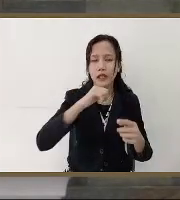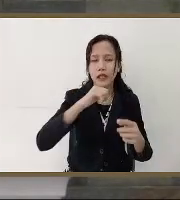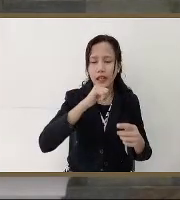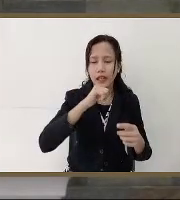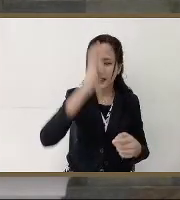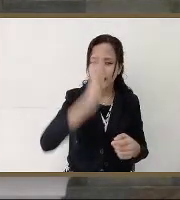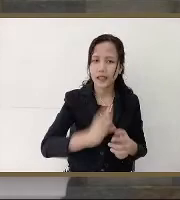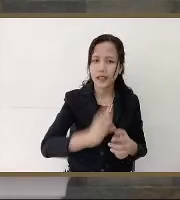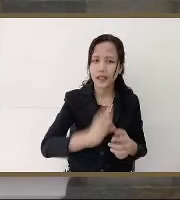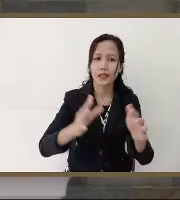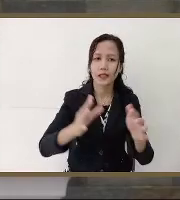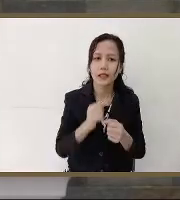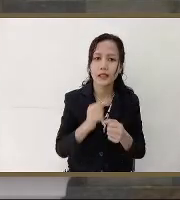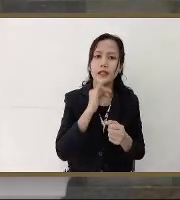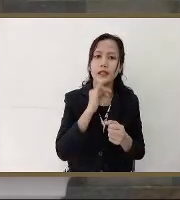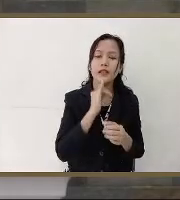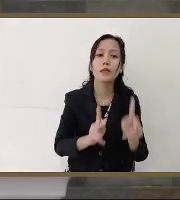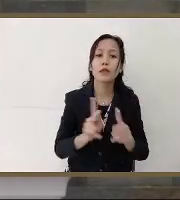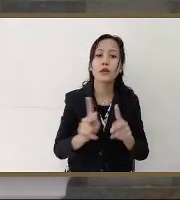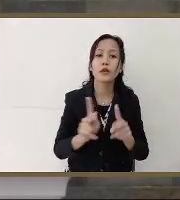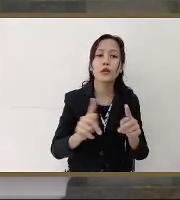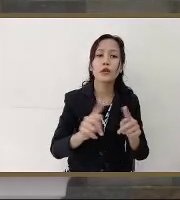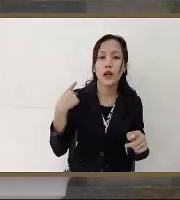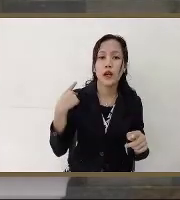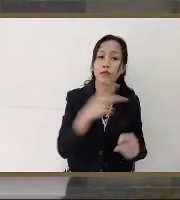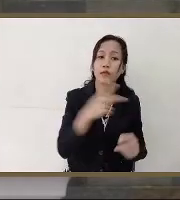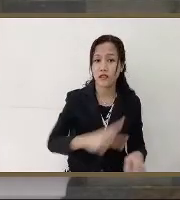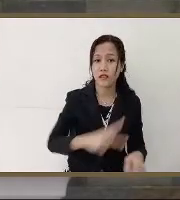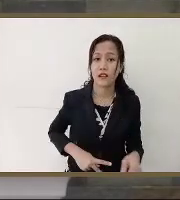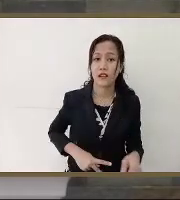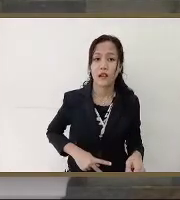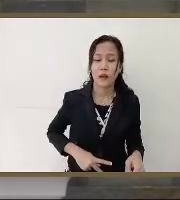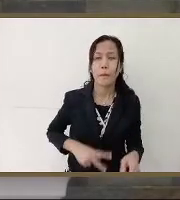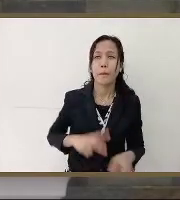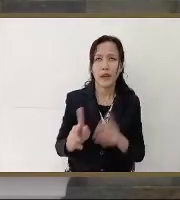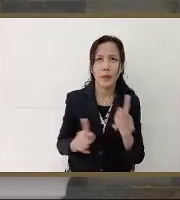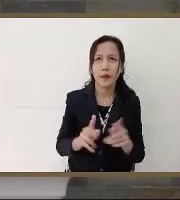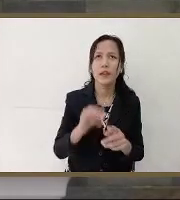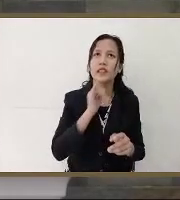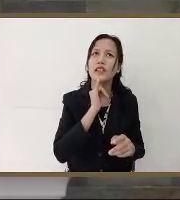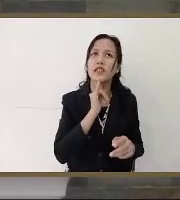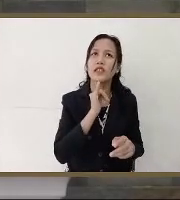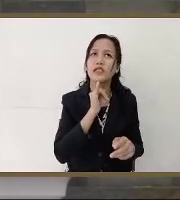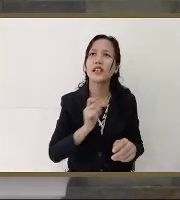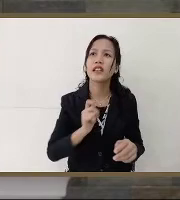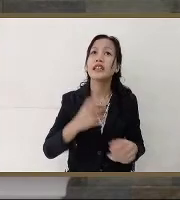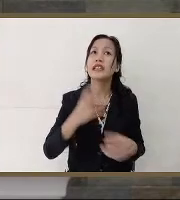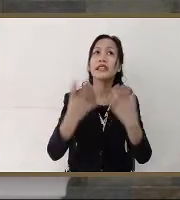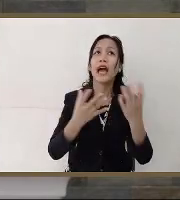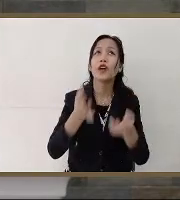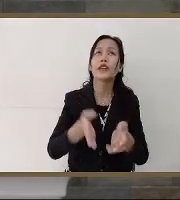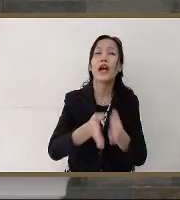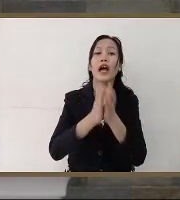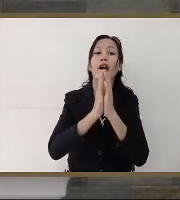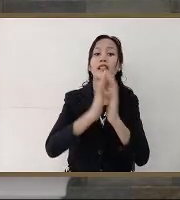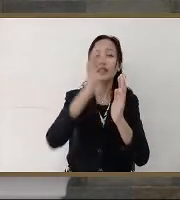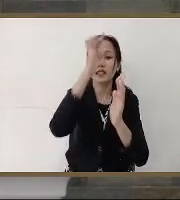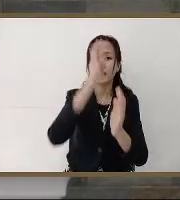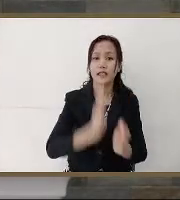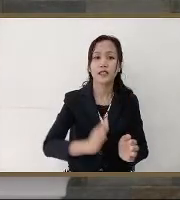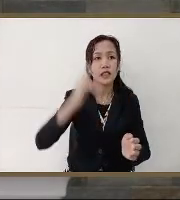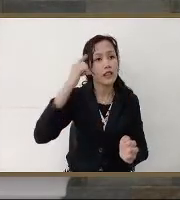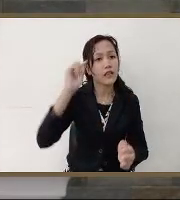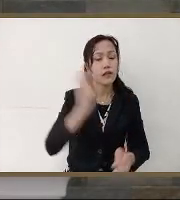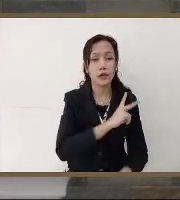magkaroon sila ng hari. But because mabait ang Panginoon sa kanila, kahit mapano, during this time of the life of